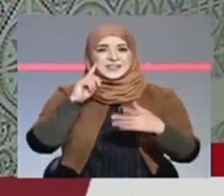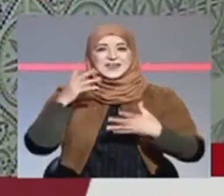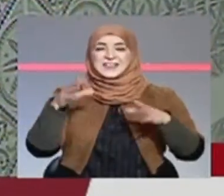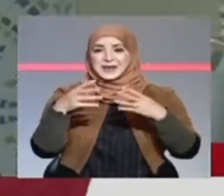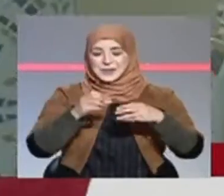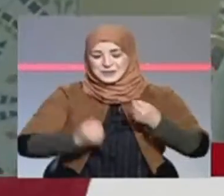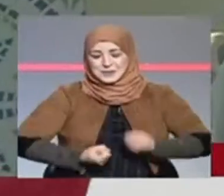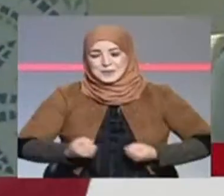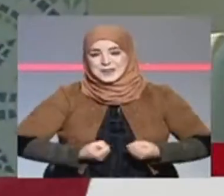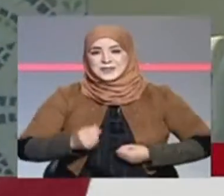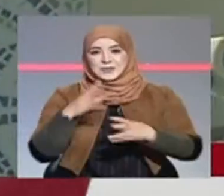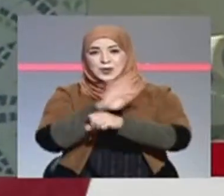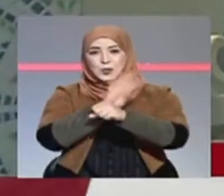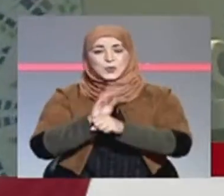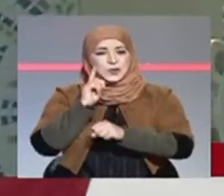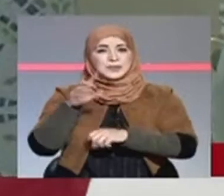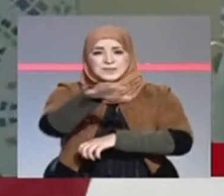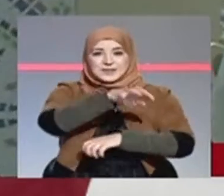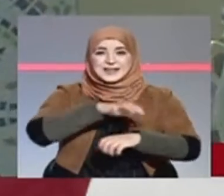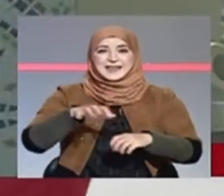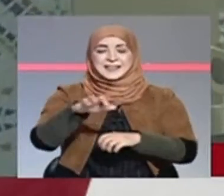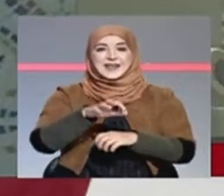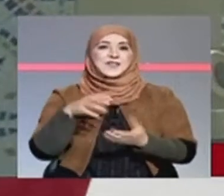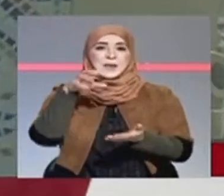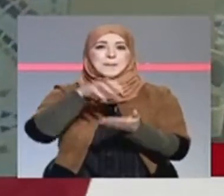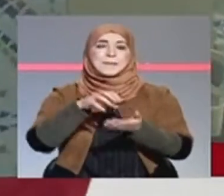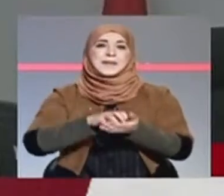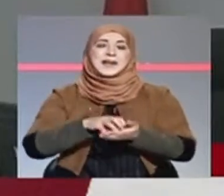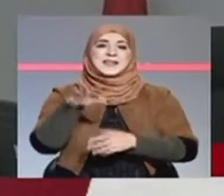الانعاش والكوفيه بكافه المراكز